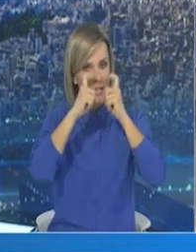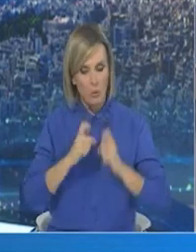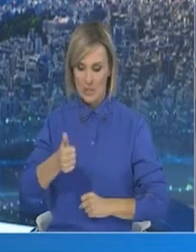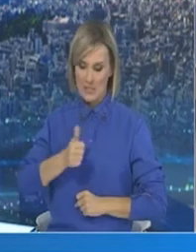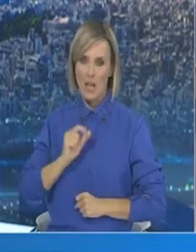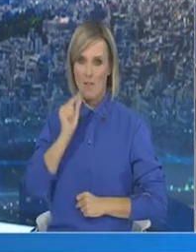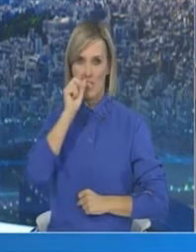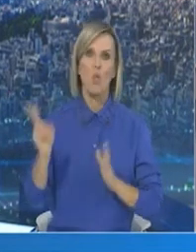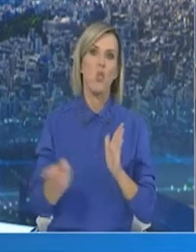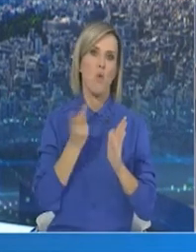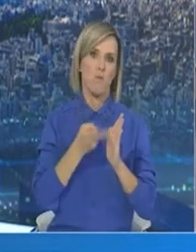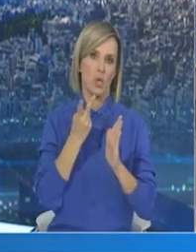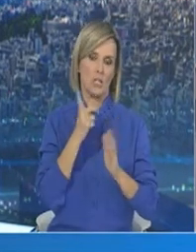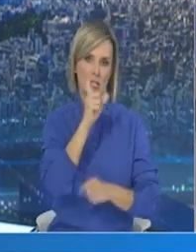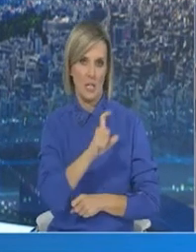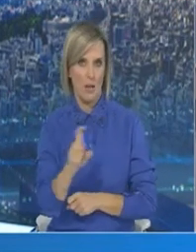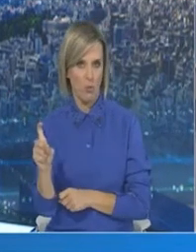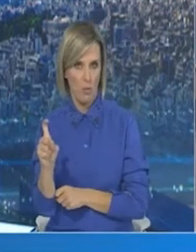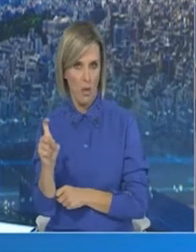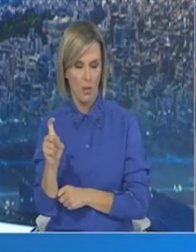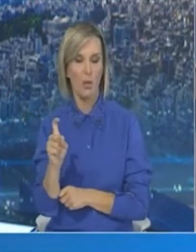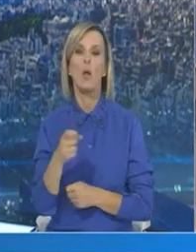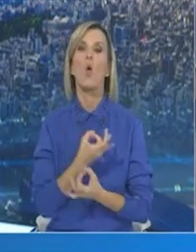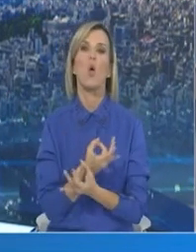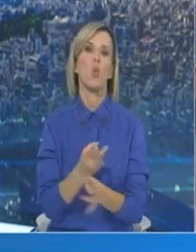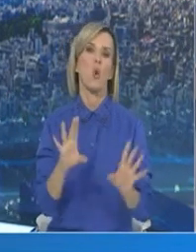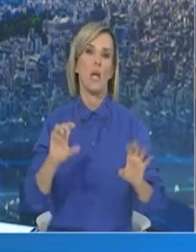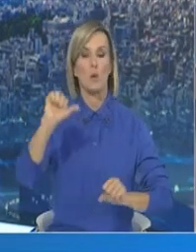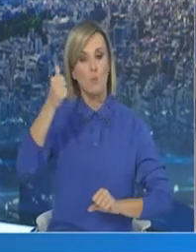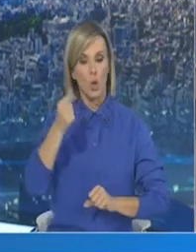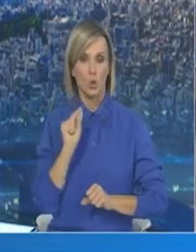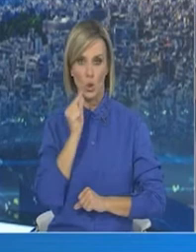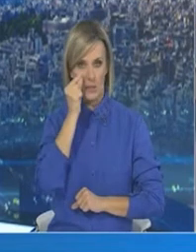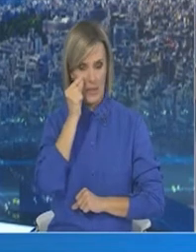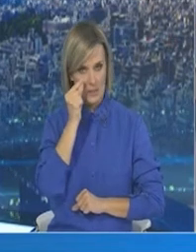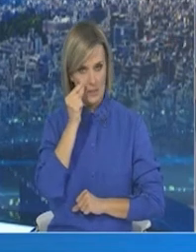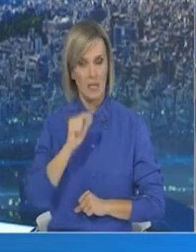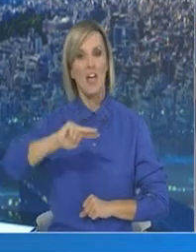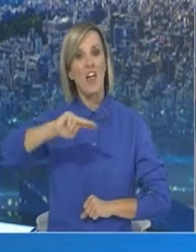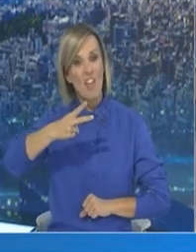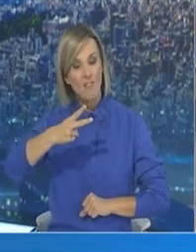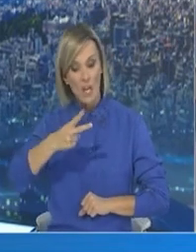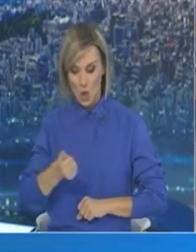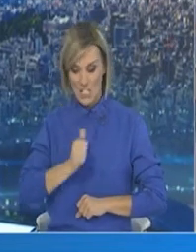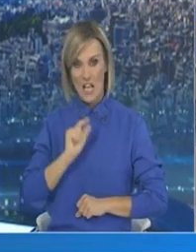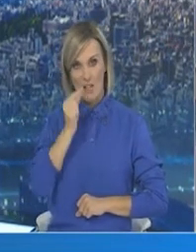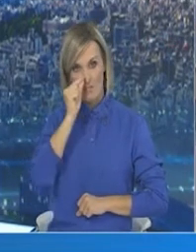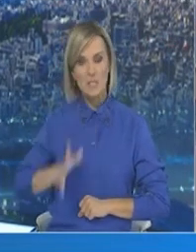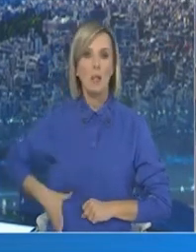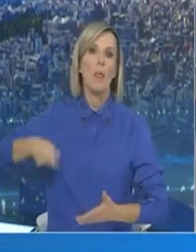τεστ 2 φορές τη βδομάδα, με δαπάνη της πολιτείας για το πρώτο τεστ και με επιβάρηση του ιδιοκτήτη της επιχείρησης για το